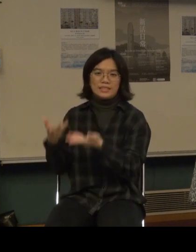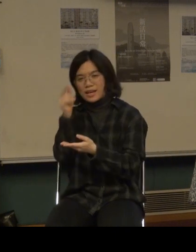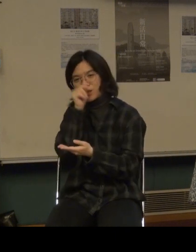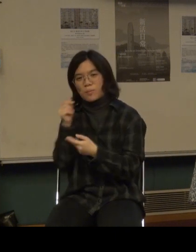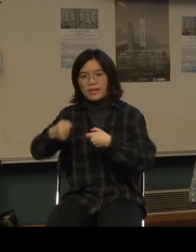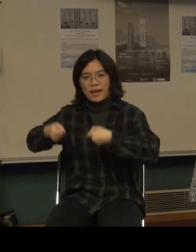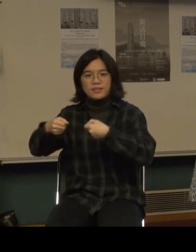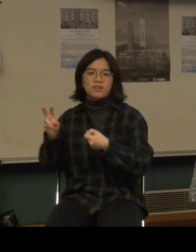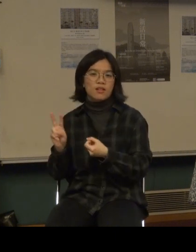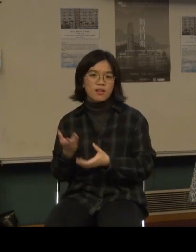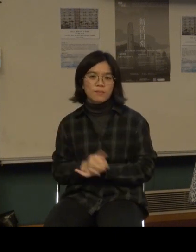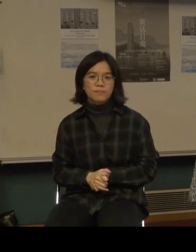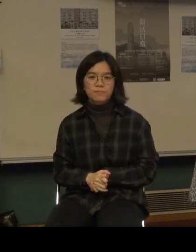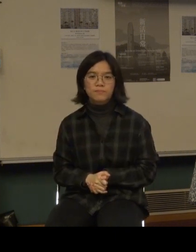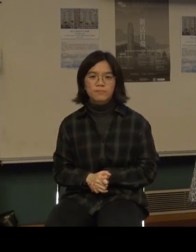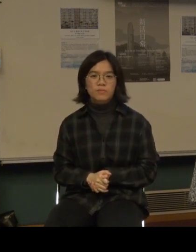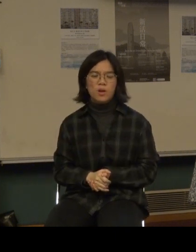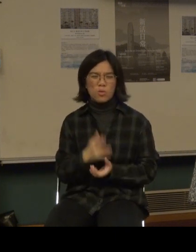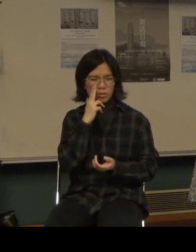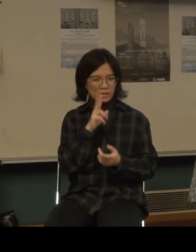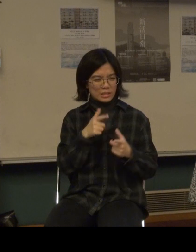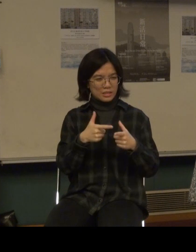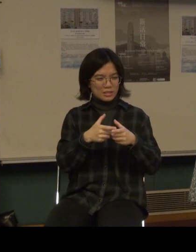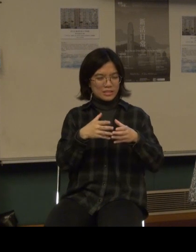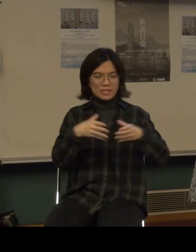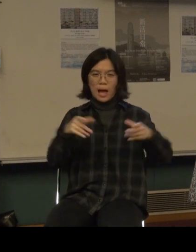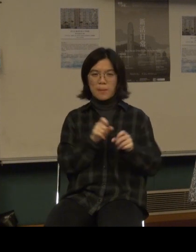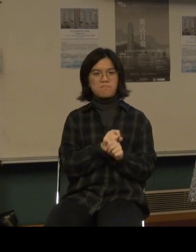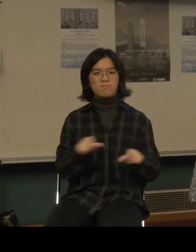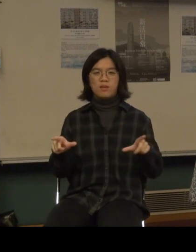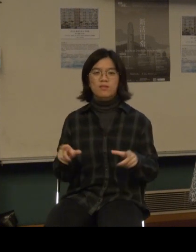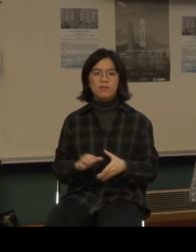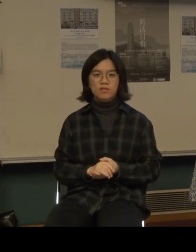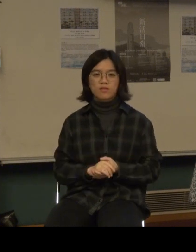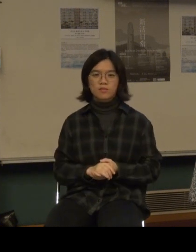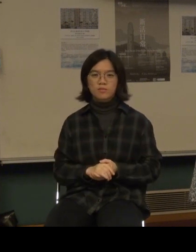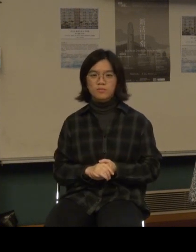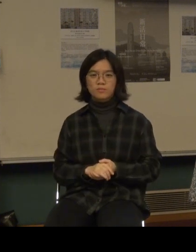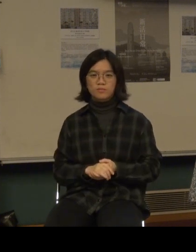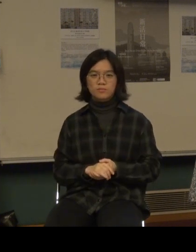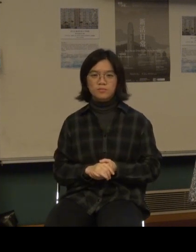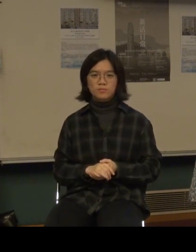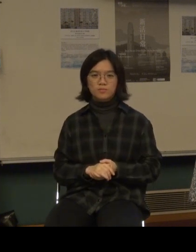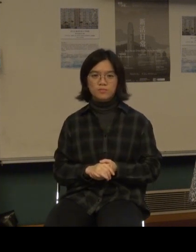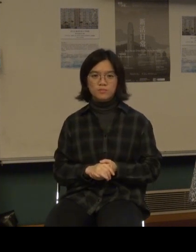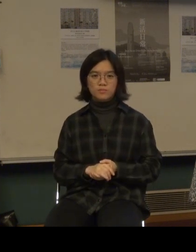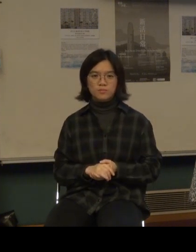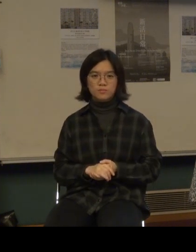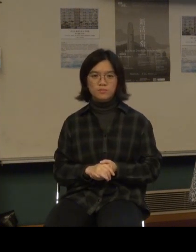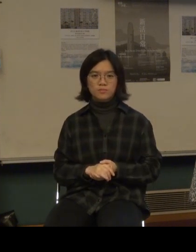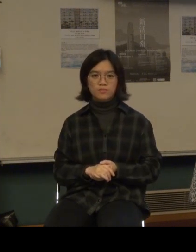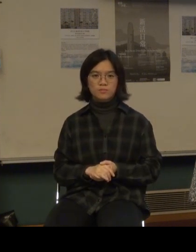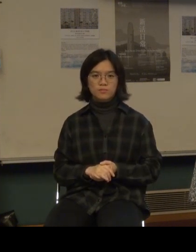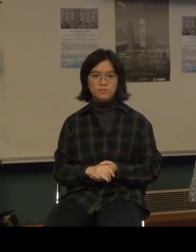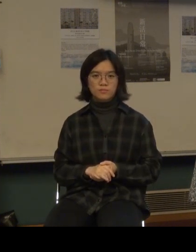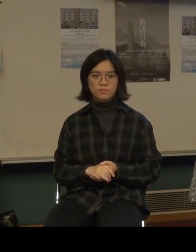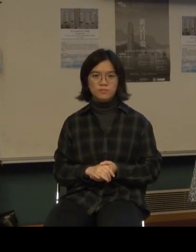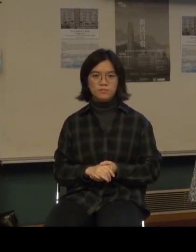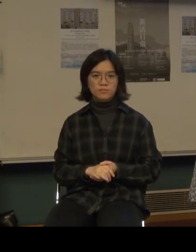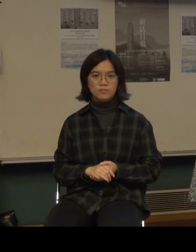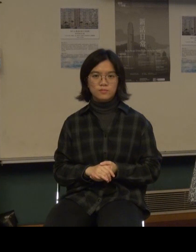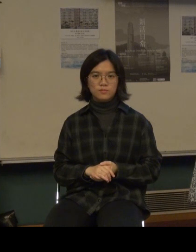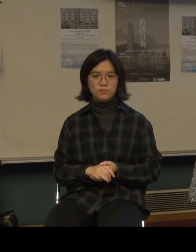都可能係最大嘅一個，即係如果單係從一個咁去睇咧，係佢可能係最大嘅一個嘅當時。